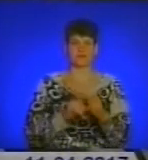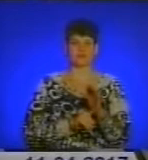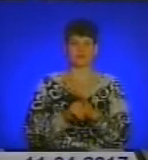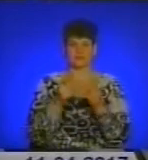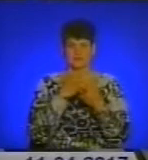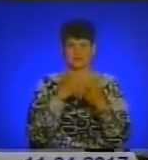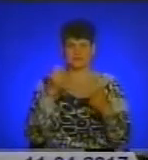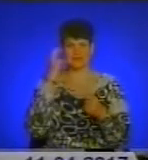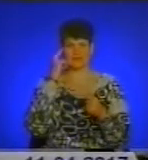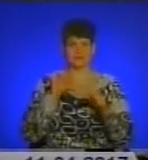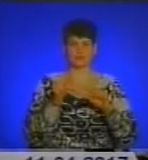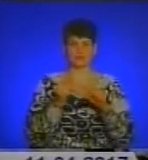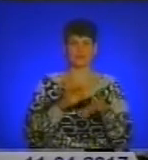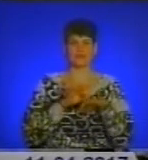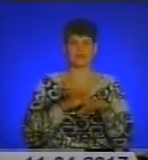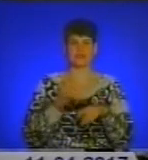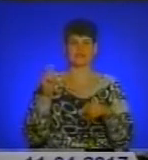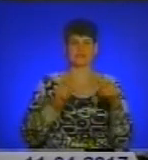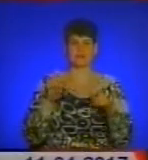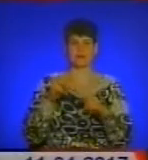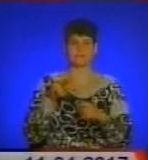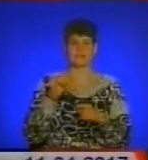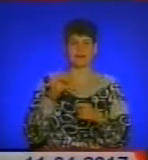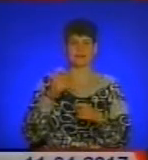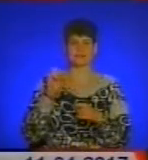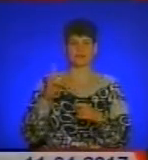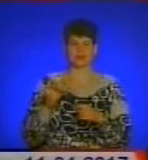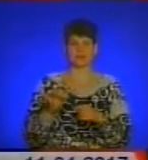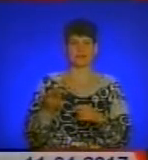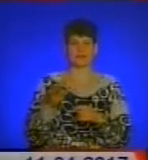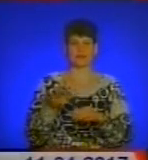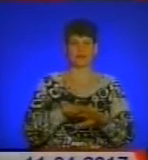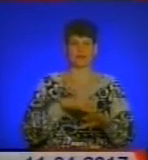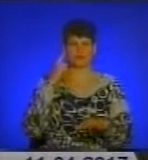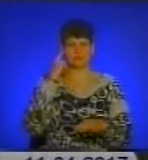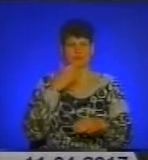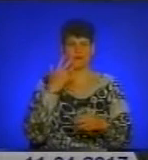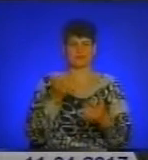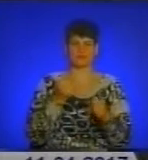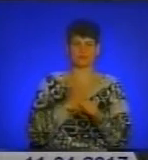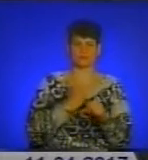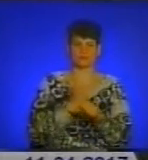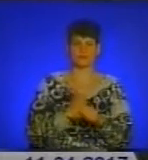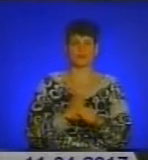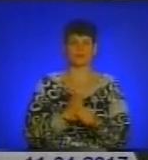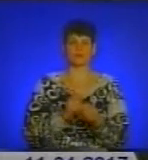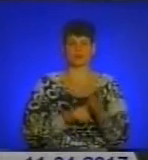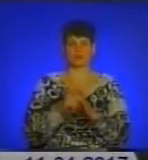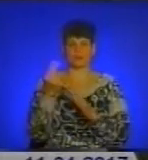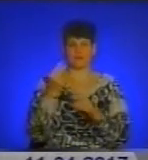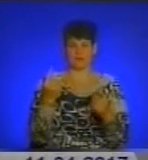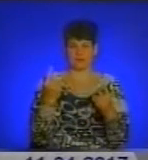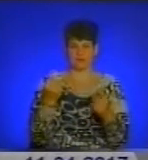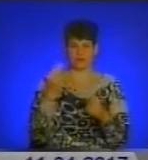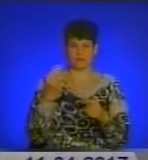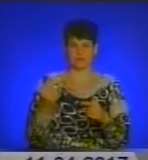звістки київських друзів про проведення фестивалю писанок. Тарас, довго не думаючи, взявся за роботу. Спершу намалював велику писанку